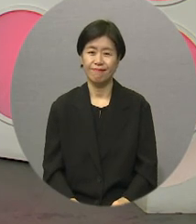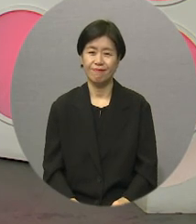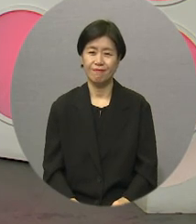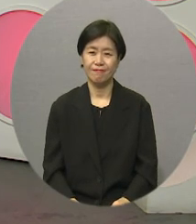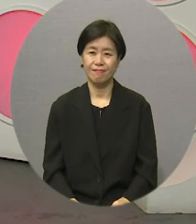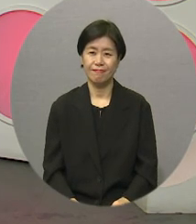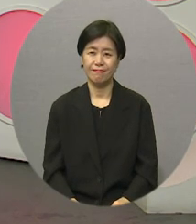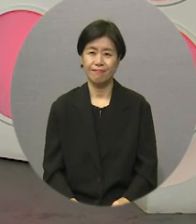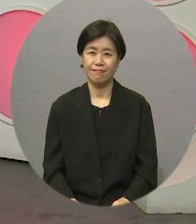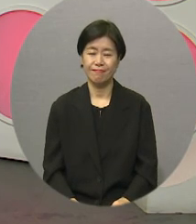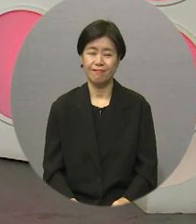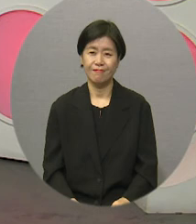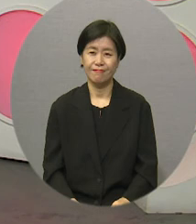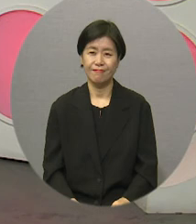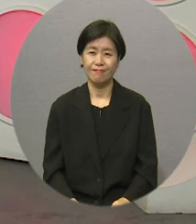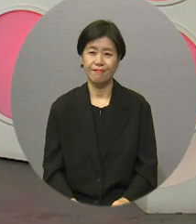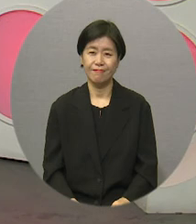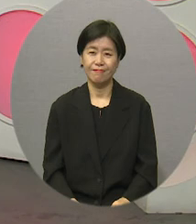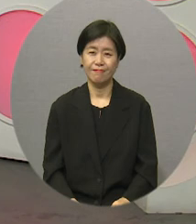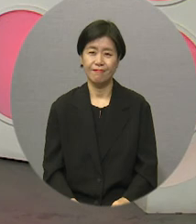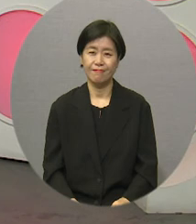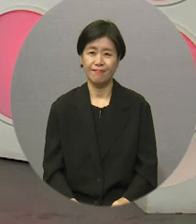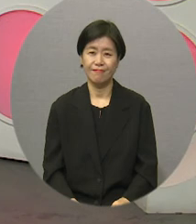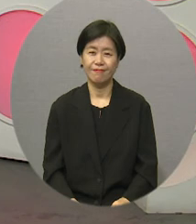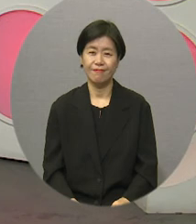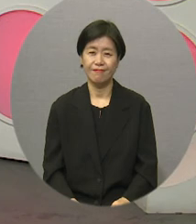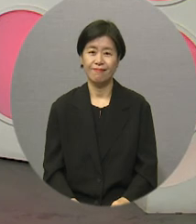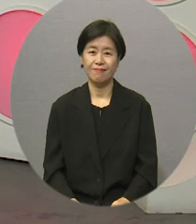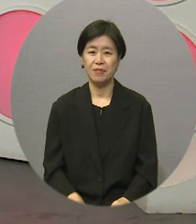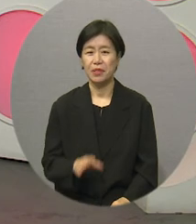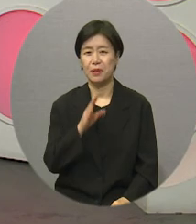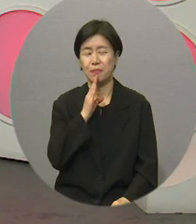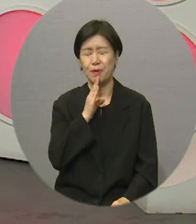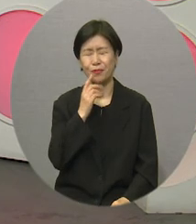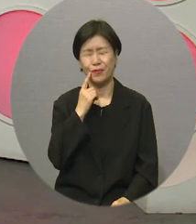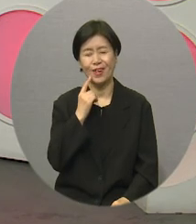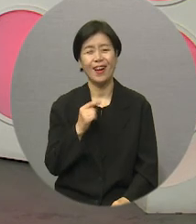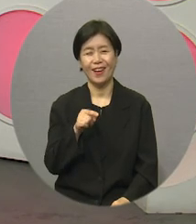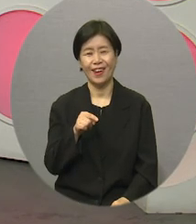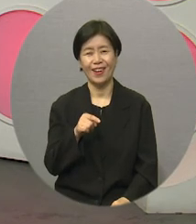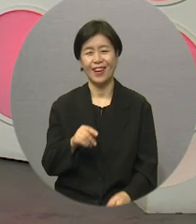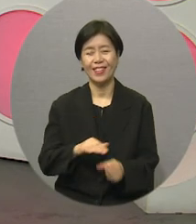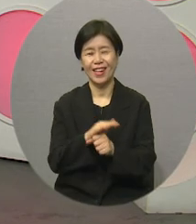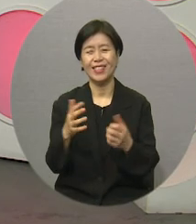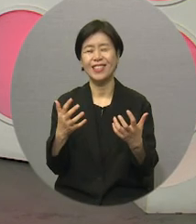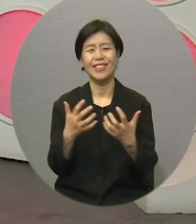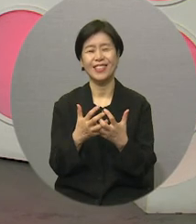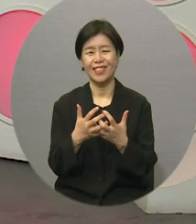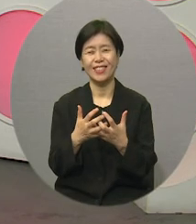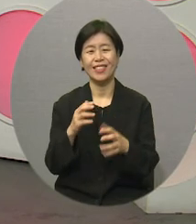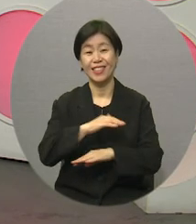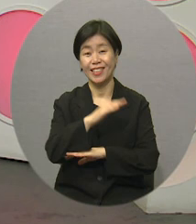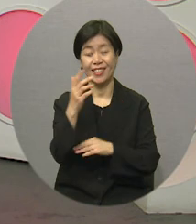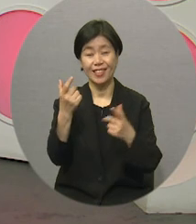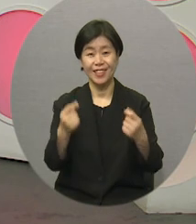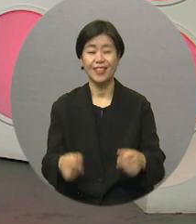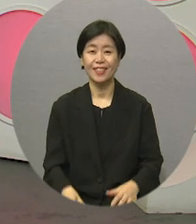딱히 뭐라고 말씀 못 드리고 그냥 깨소금 나는 그 감동 사연이라 이렇게만 하겠습니다.